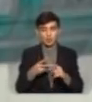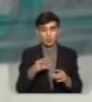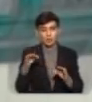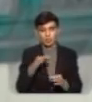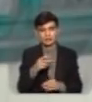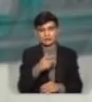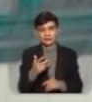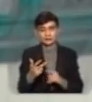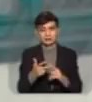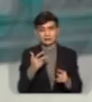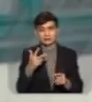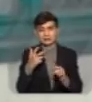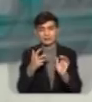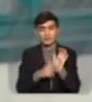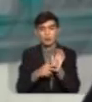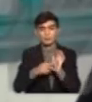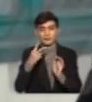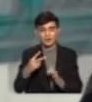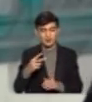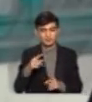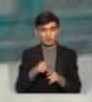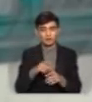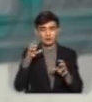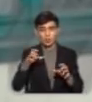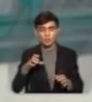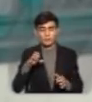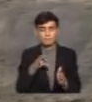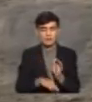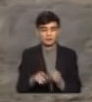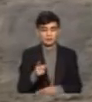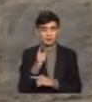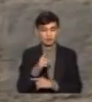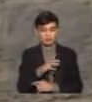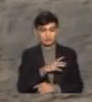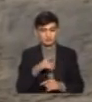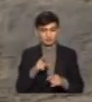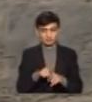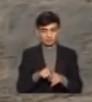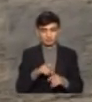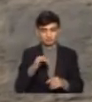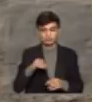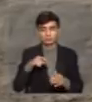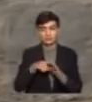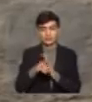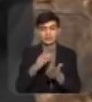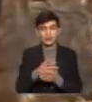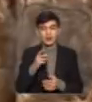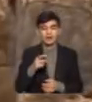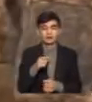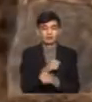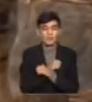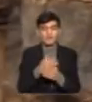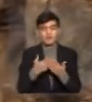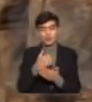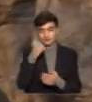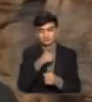ол 383-пен. Ол жаңағы заңсыз балық аулаған үшін. Ал жаңа жылдық демалыста балық аулауға